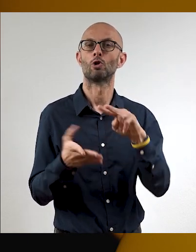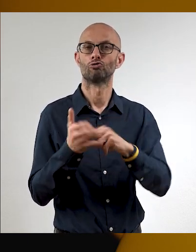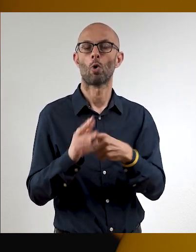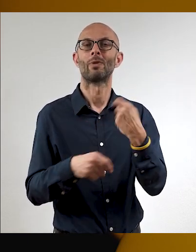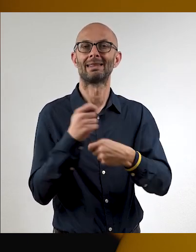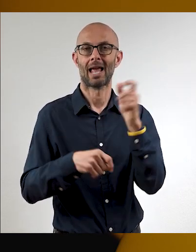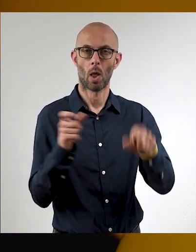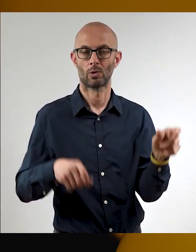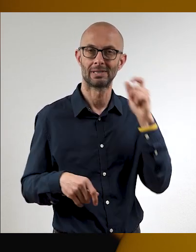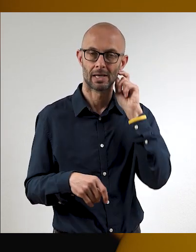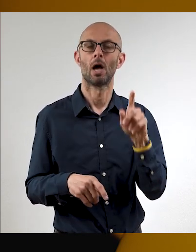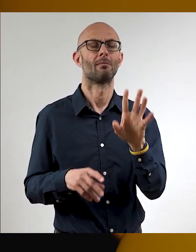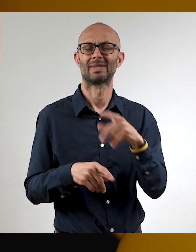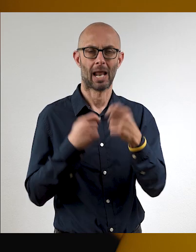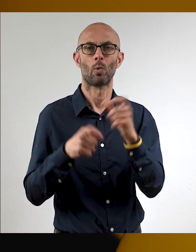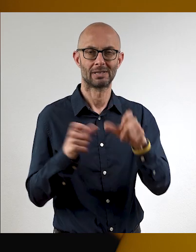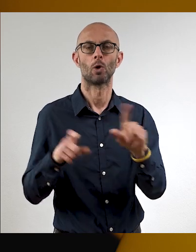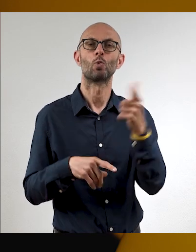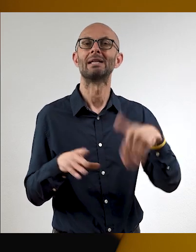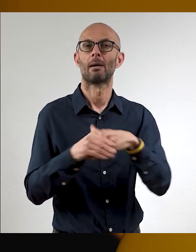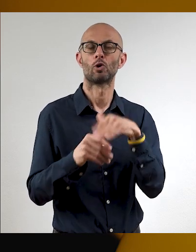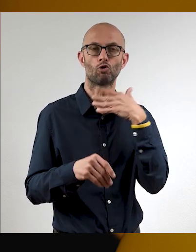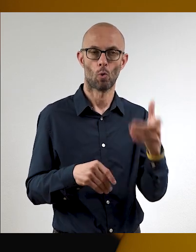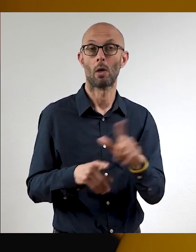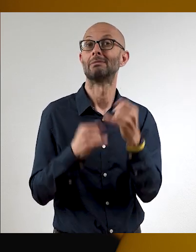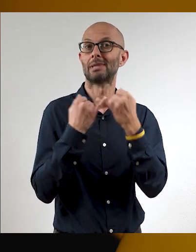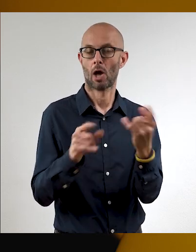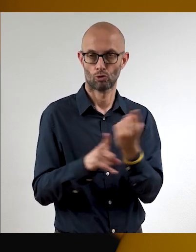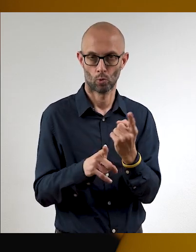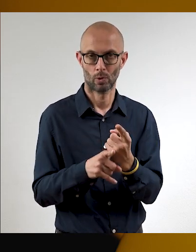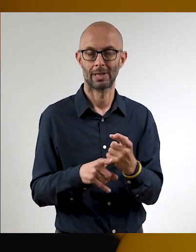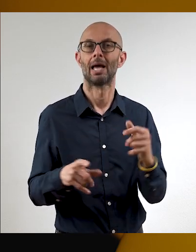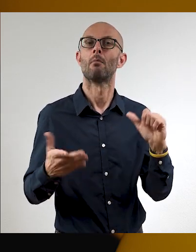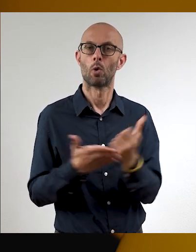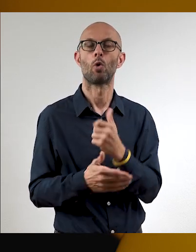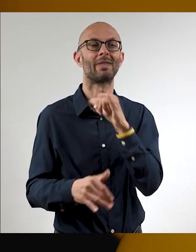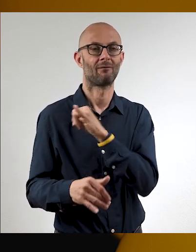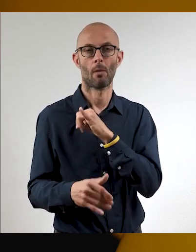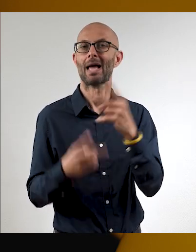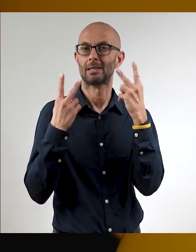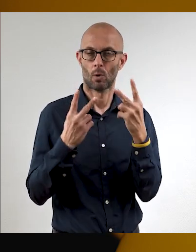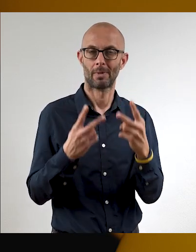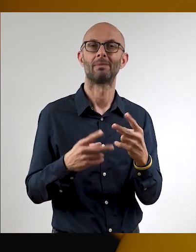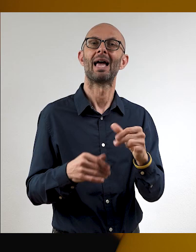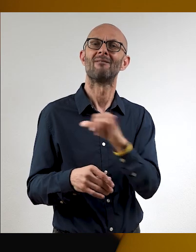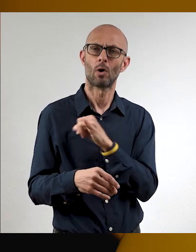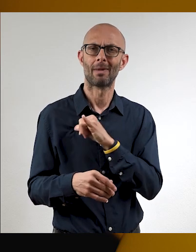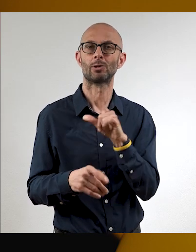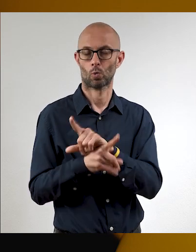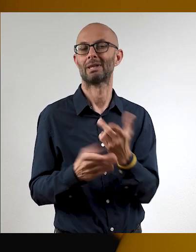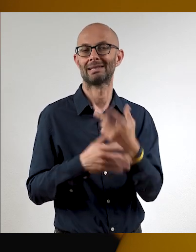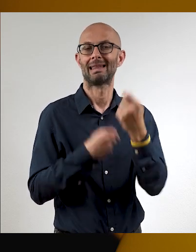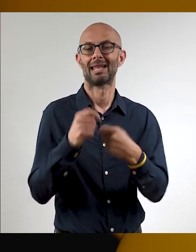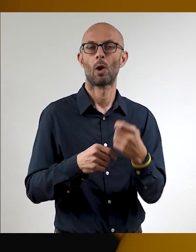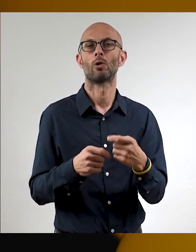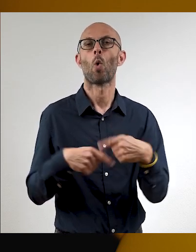strokovni delavci, drugi zaposleni na šoli lahko. Starši seveda, zopet informacije so pomembne. Informacije, to velja tudi za